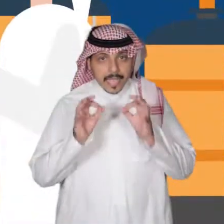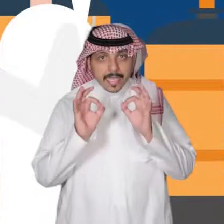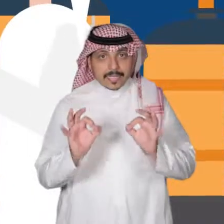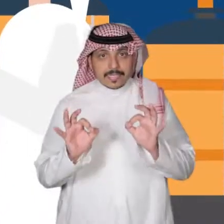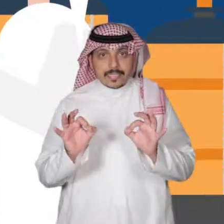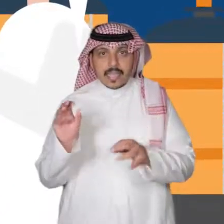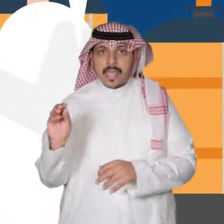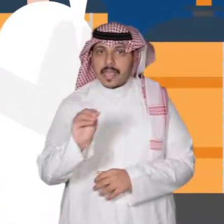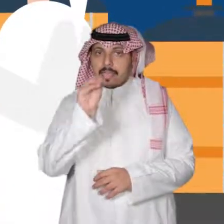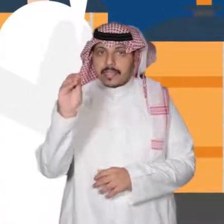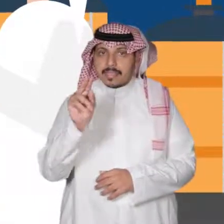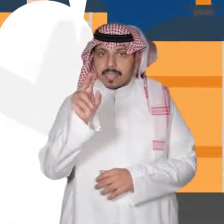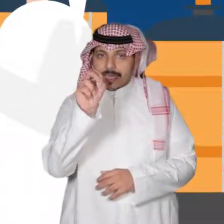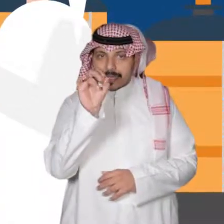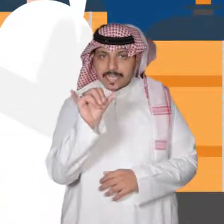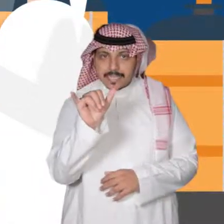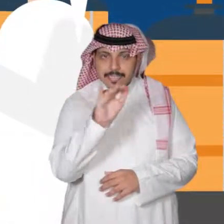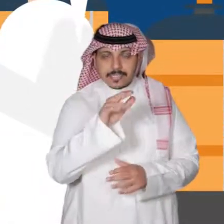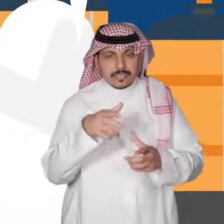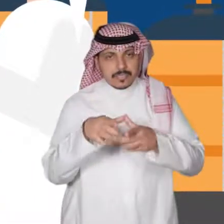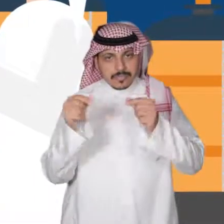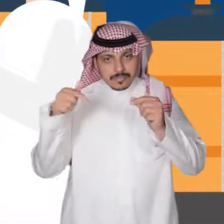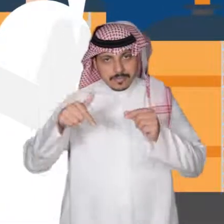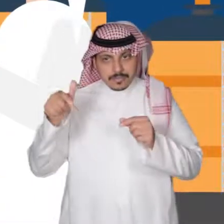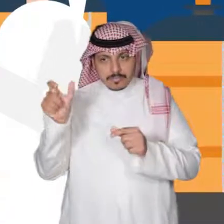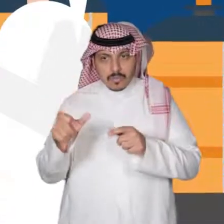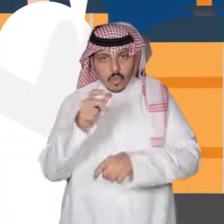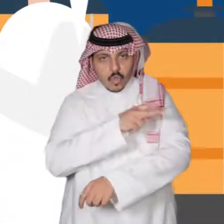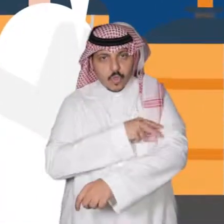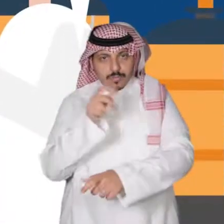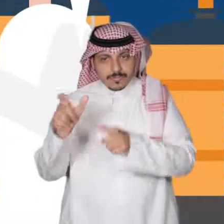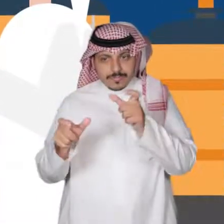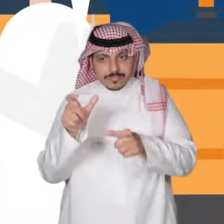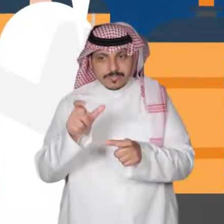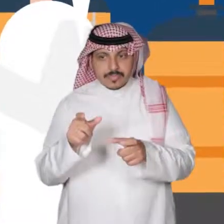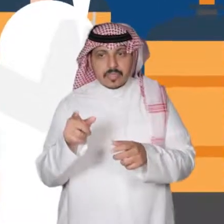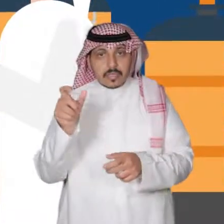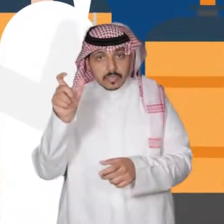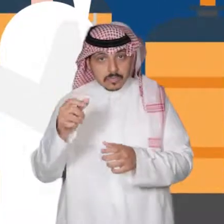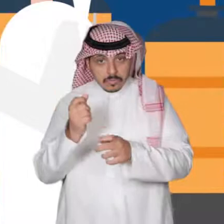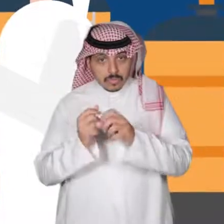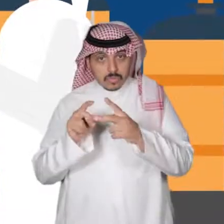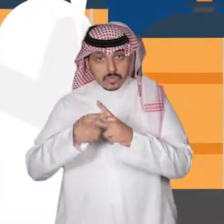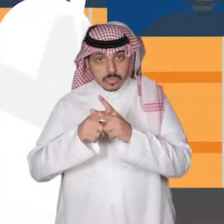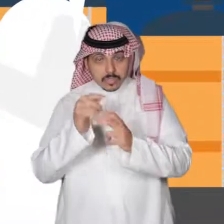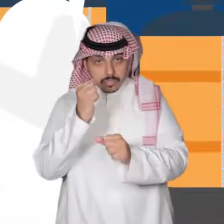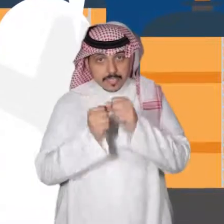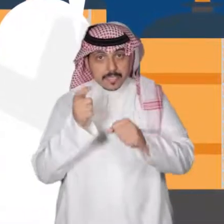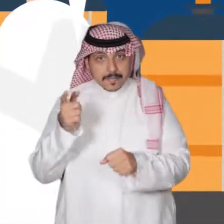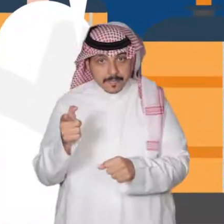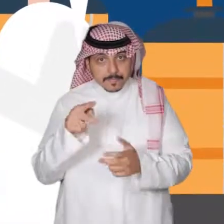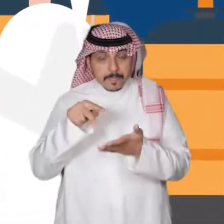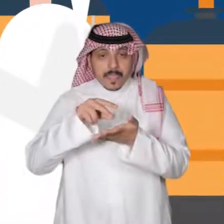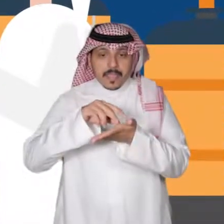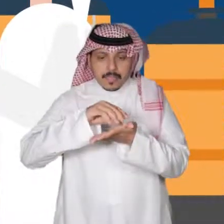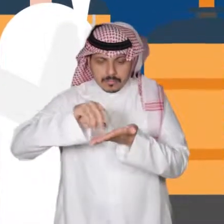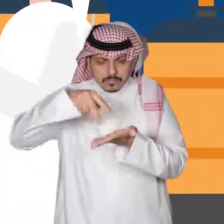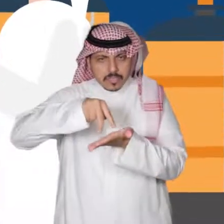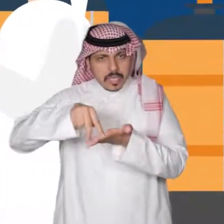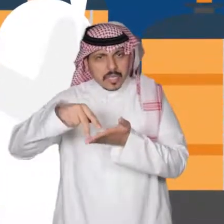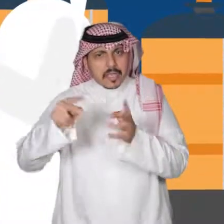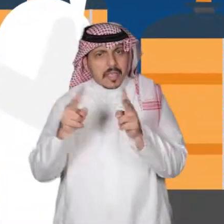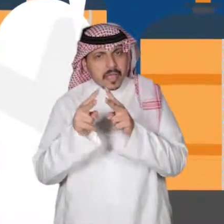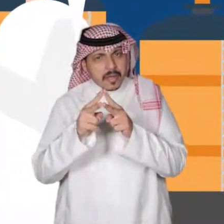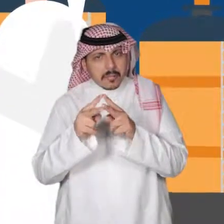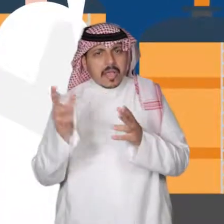تؤكد هيئة تقيس لدول مجلس التعاون لدول الخليج العربية للإخوة مصنعي ومستوردي المنتجات الكهربائية